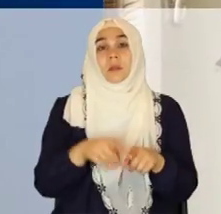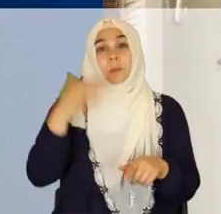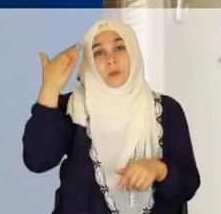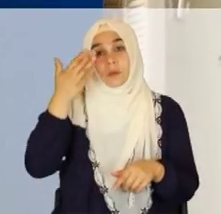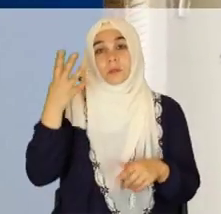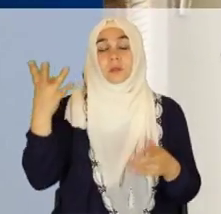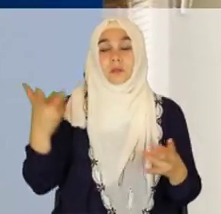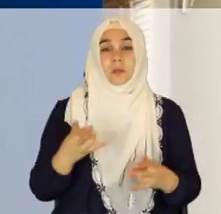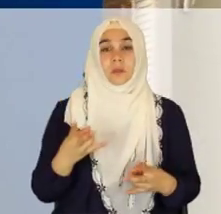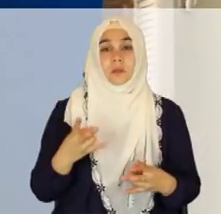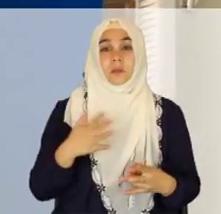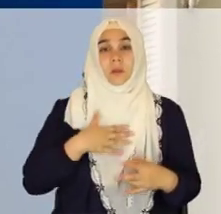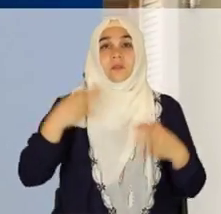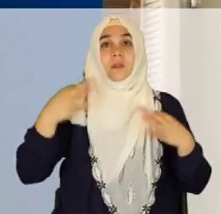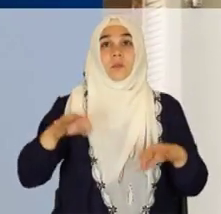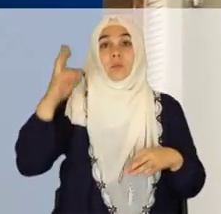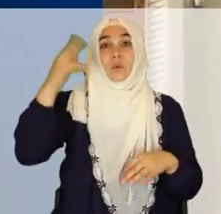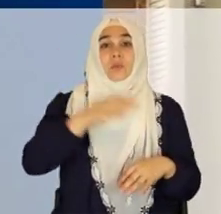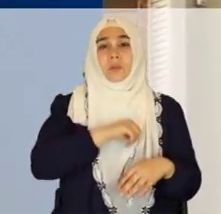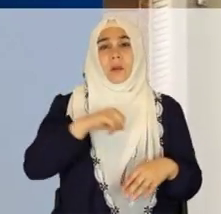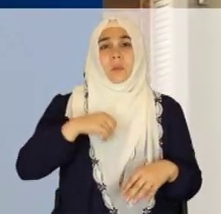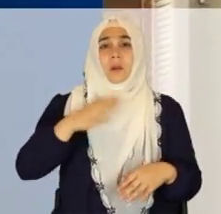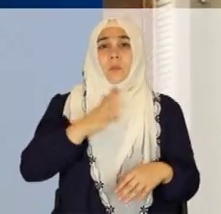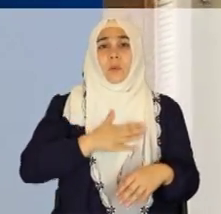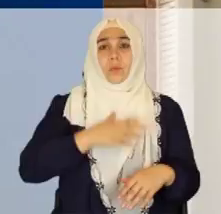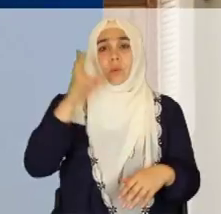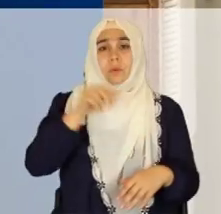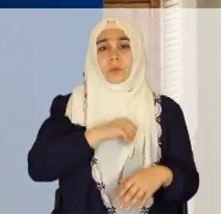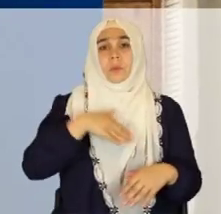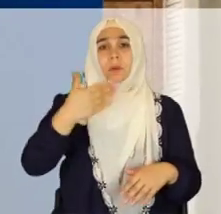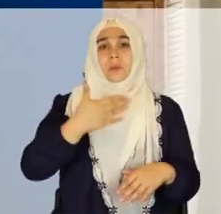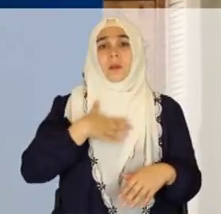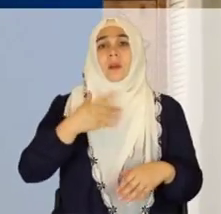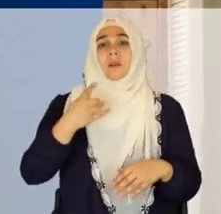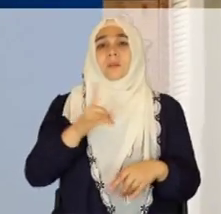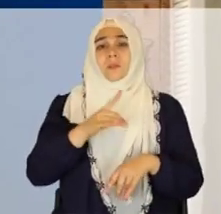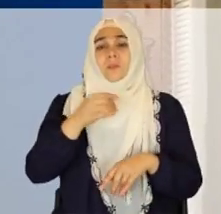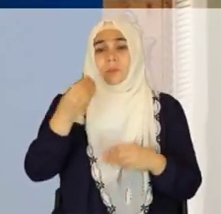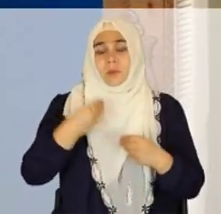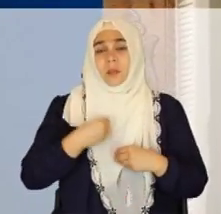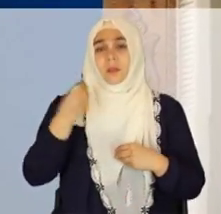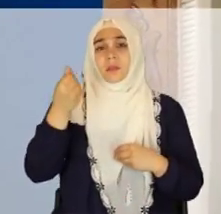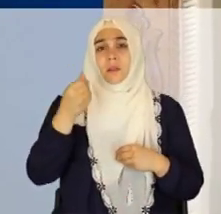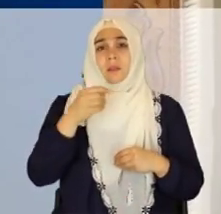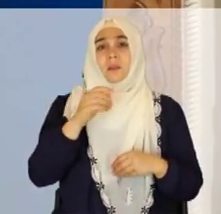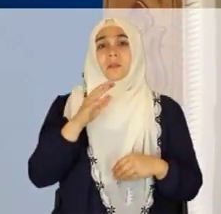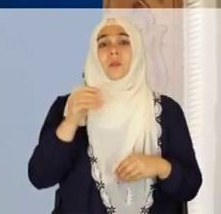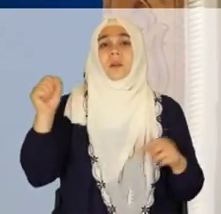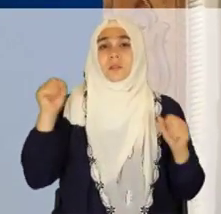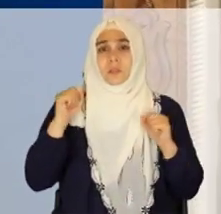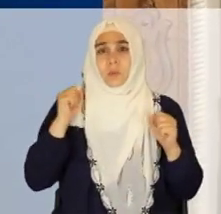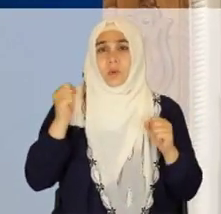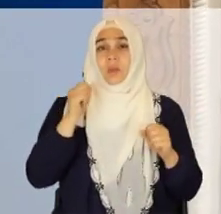niyet kılış gerek. Allah Ta'ala siz bilen biz aciz bendelerine beredilen nimeti cismani